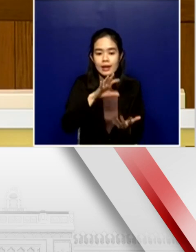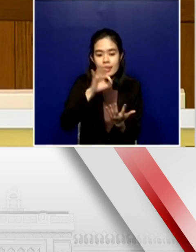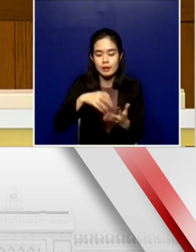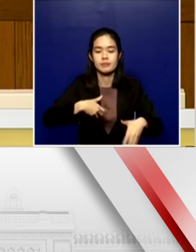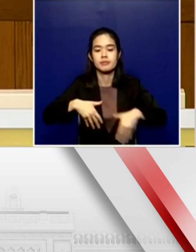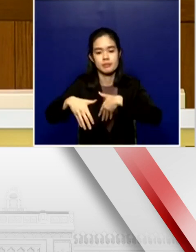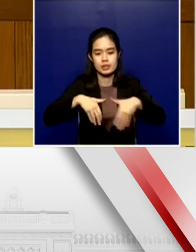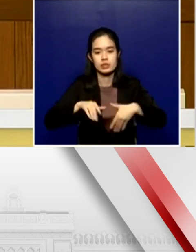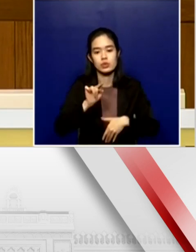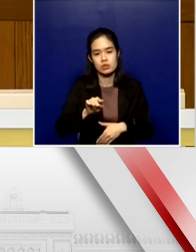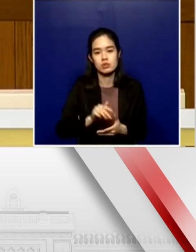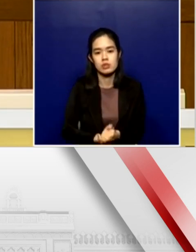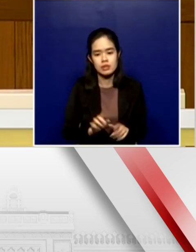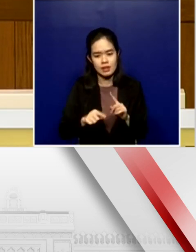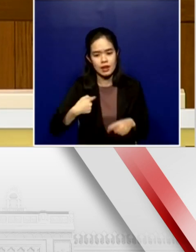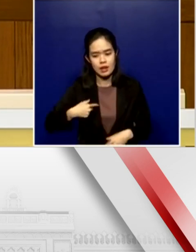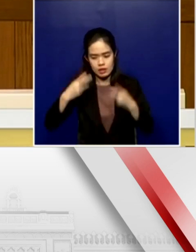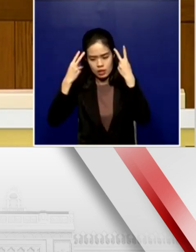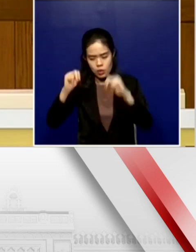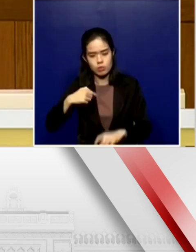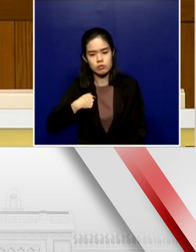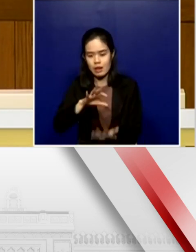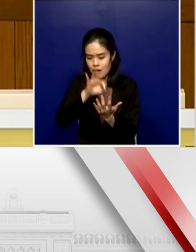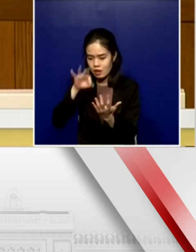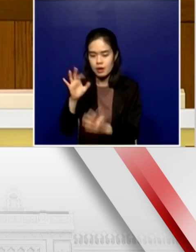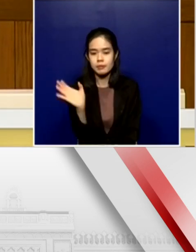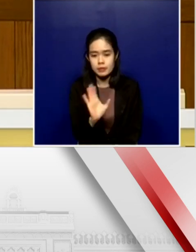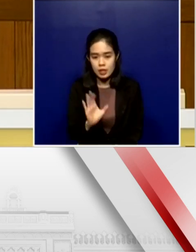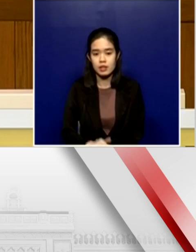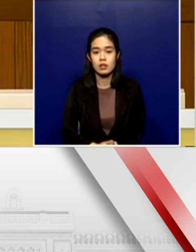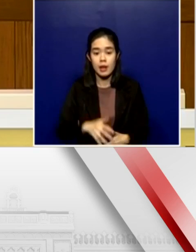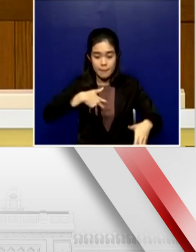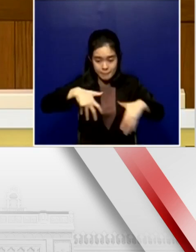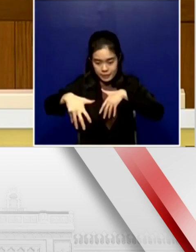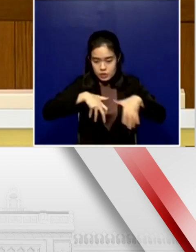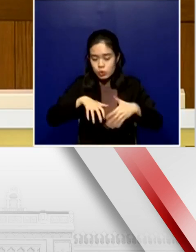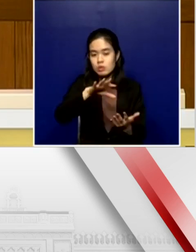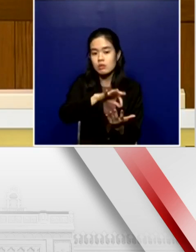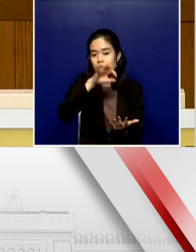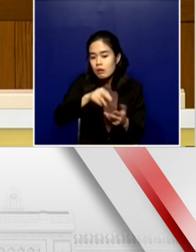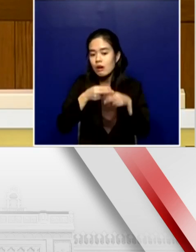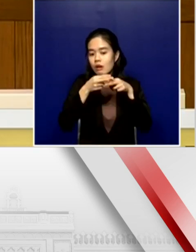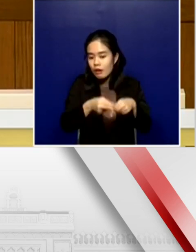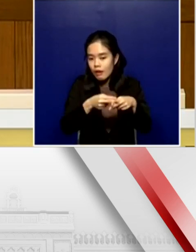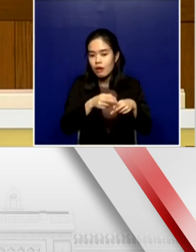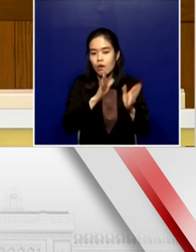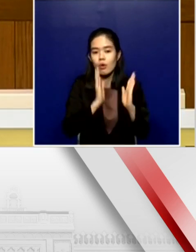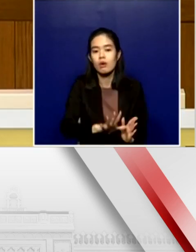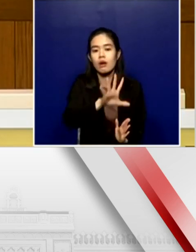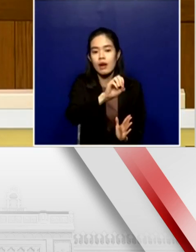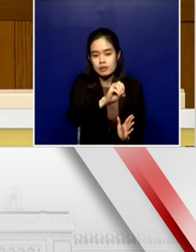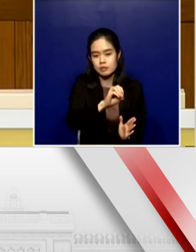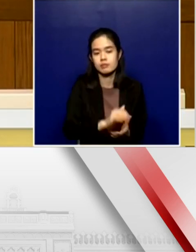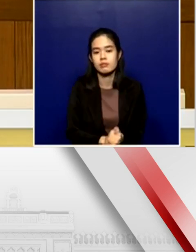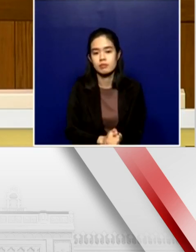ท่านพูดเสมอว่าผมเลือกทั้งหมดเขาเลือกมาจากประชาชน50คนนะ200คนก็เลือกที่คุณคน